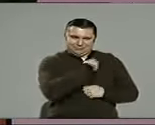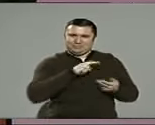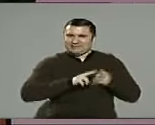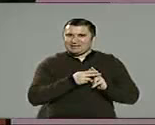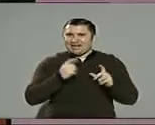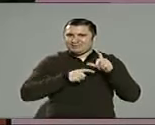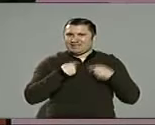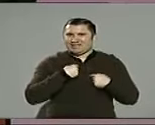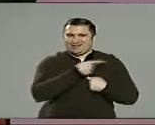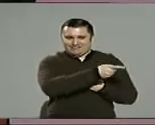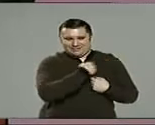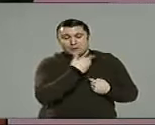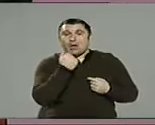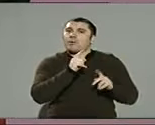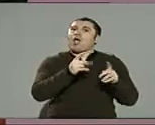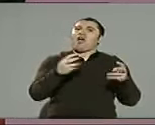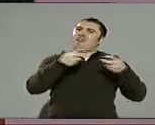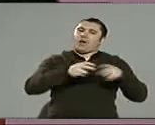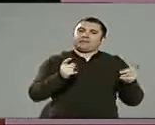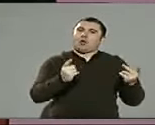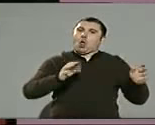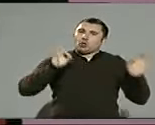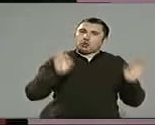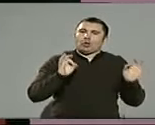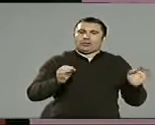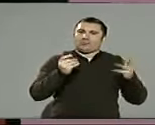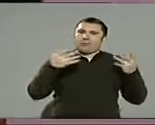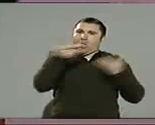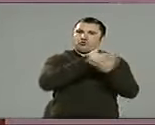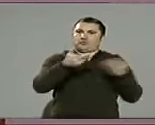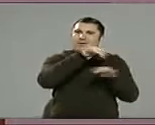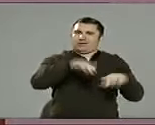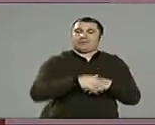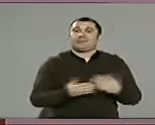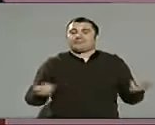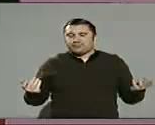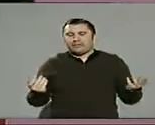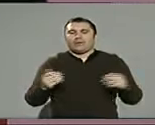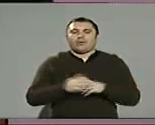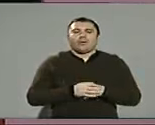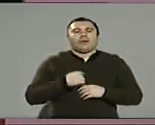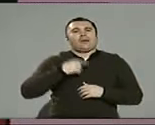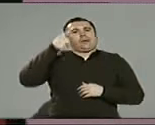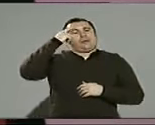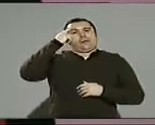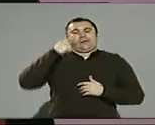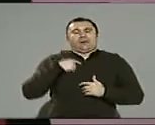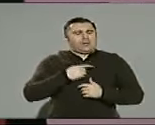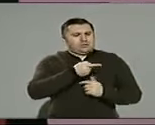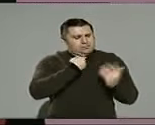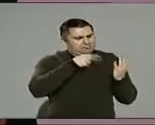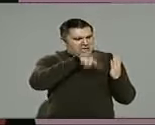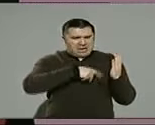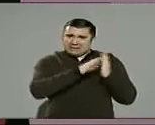aber im Verein für deutliche Aussprache, will ich offen sagen, was ich gedacht habe, als ich das gelesen habe. Ich sage Ihnen,